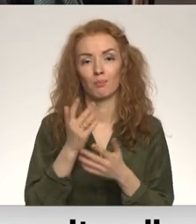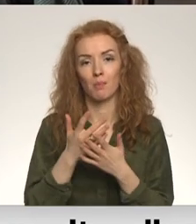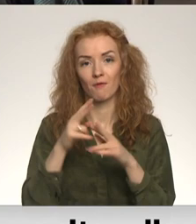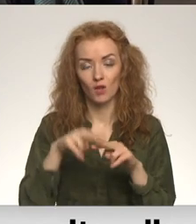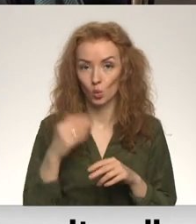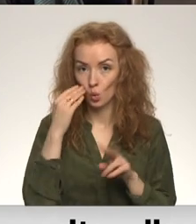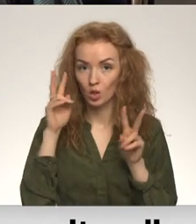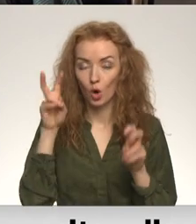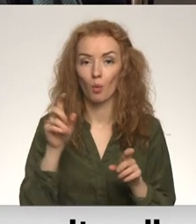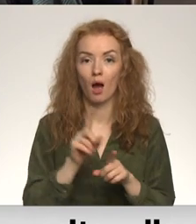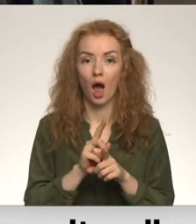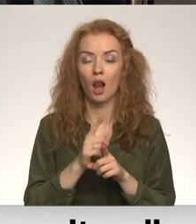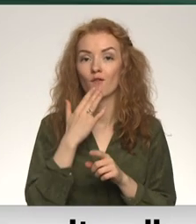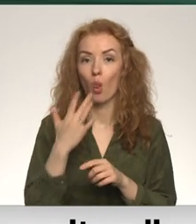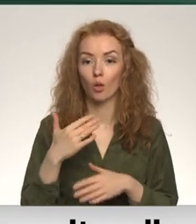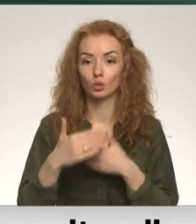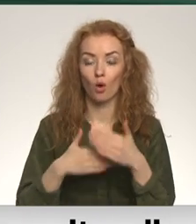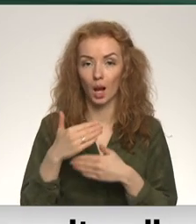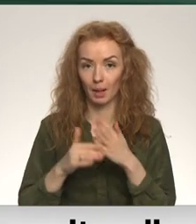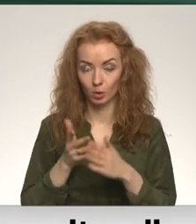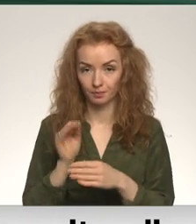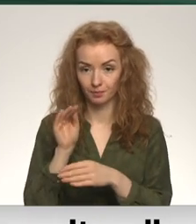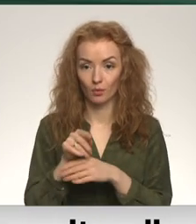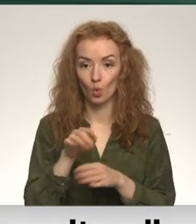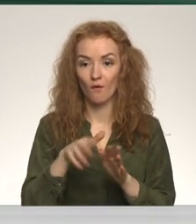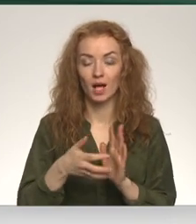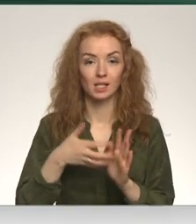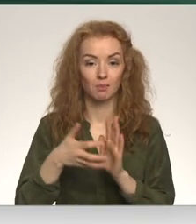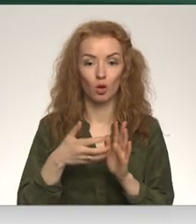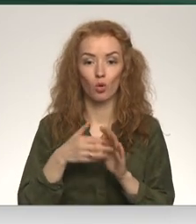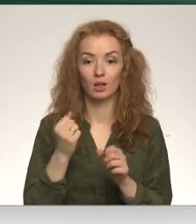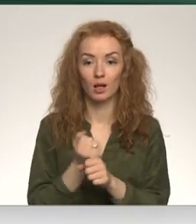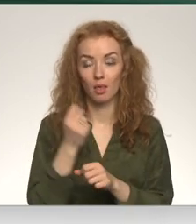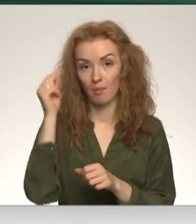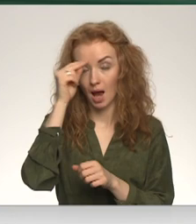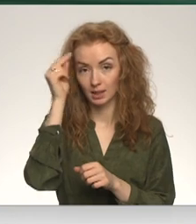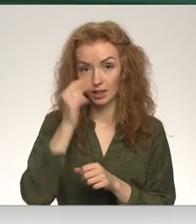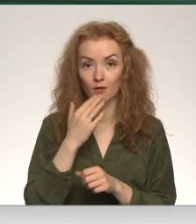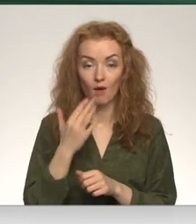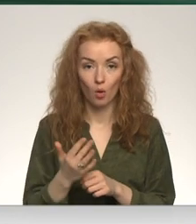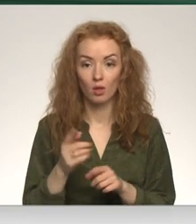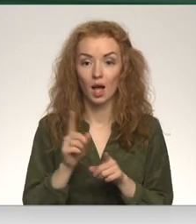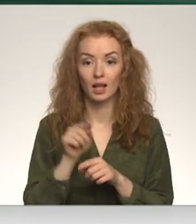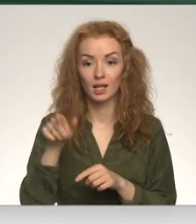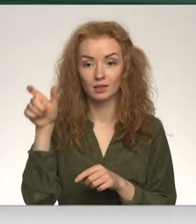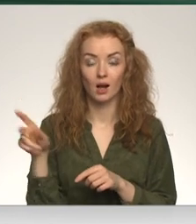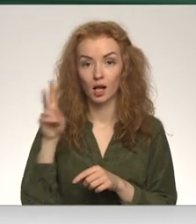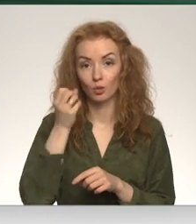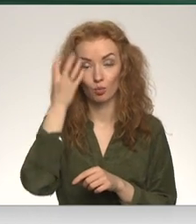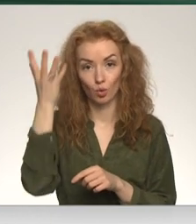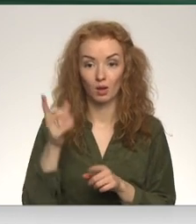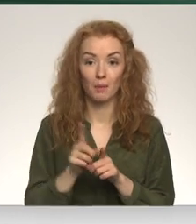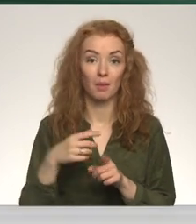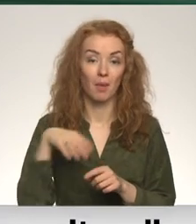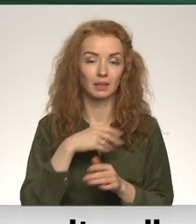līdz lībiešu valodas nodarbībām. To var izmantot ne tikai tāpēc, lai apgūtu lībiešu valodu, bet arī tie, kas prot lībiešu valodu kaut vai tāpat kā mēs